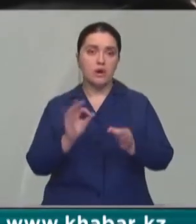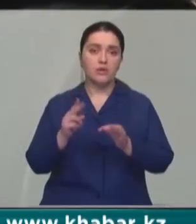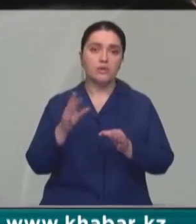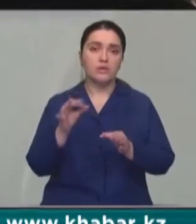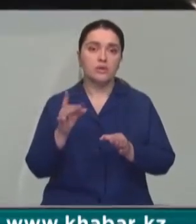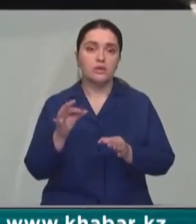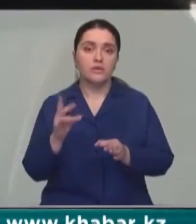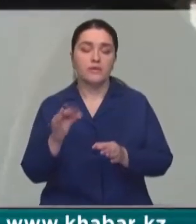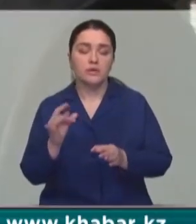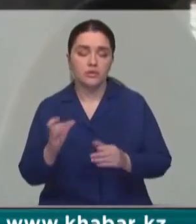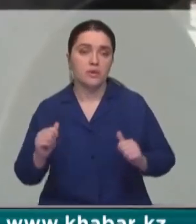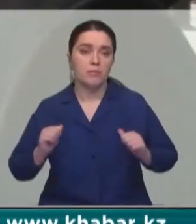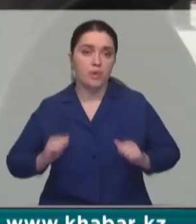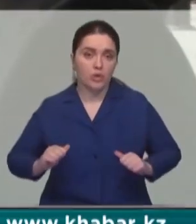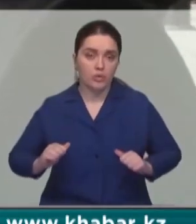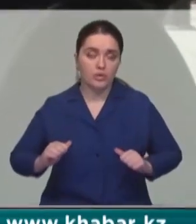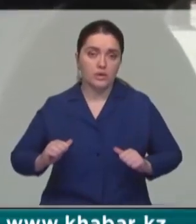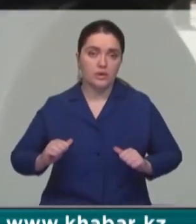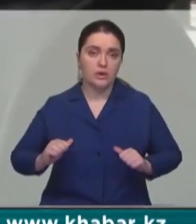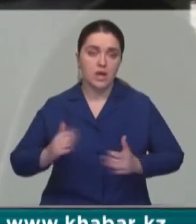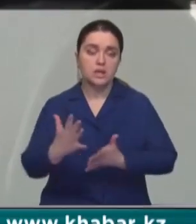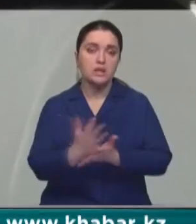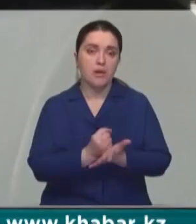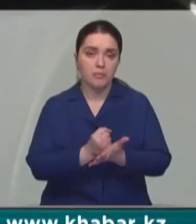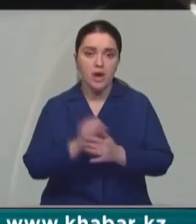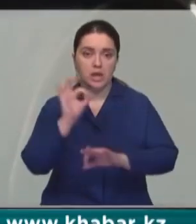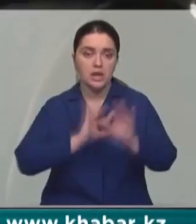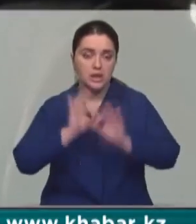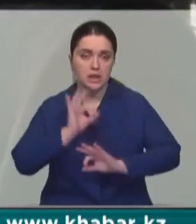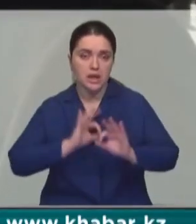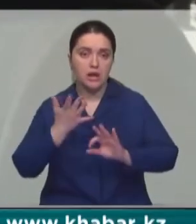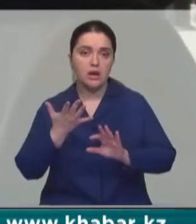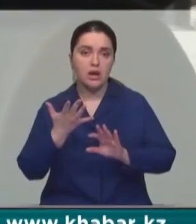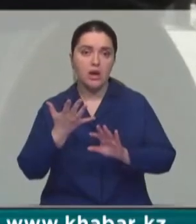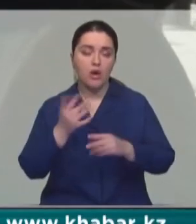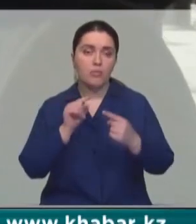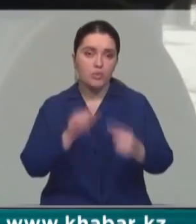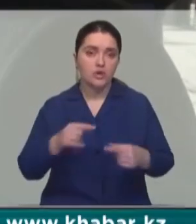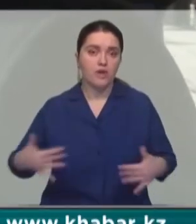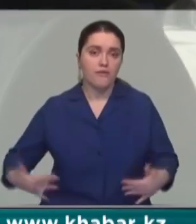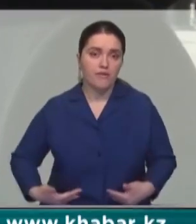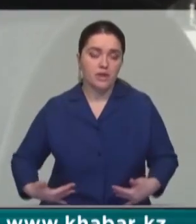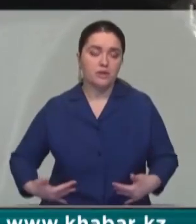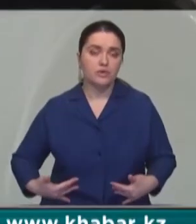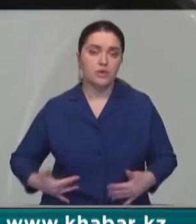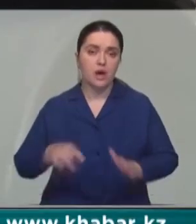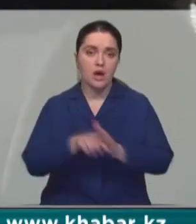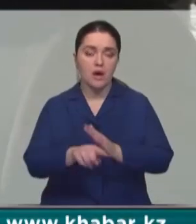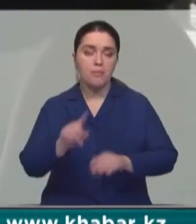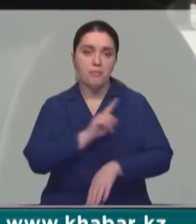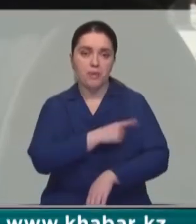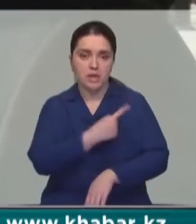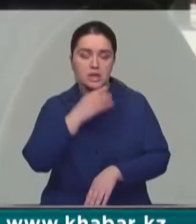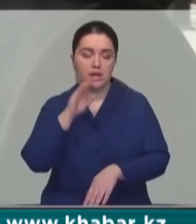коронавирусной инфекции спокойная. Запасов лекарственных средств, в том числе противовирусных препаратов, медицинских организаций в